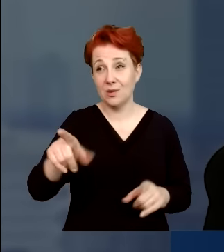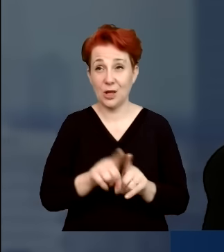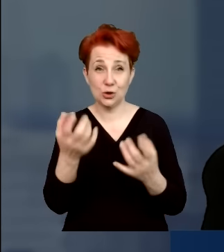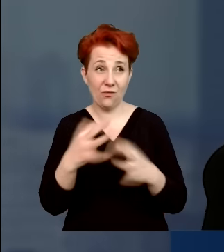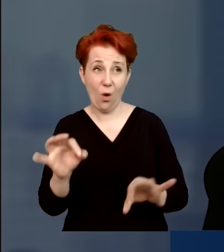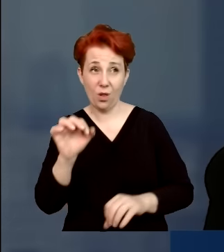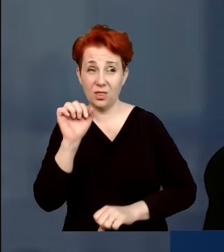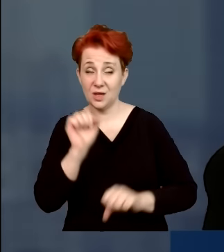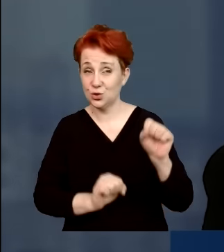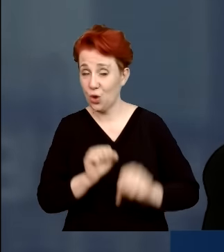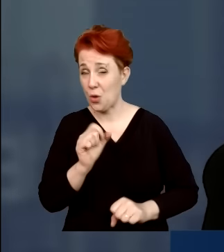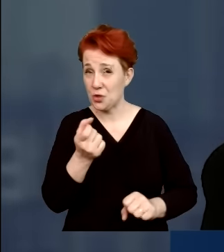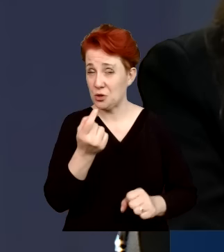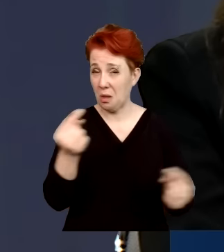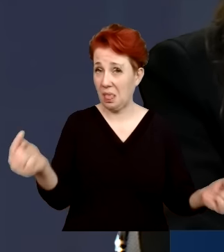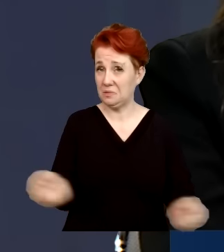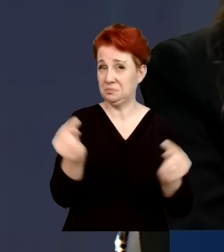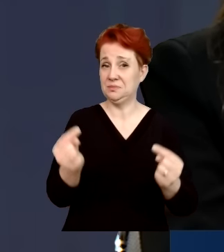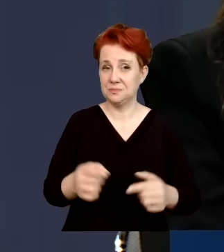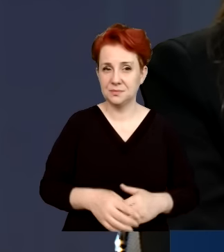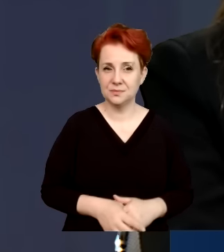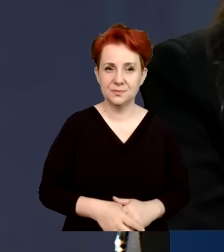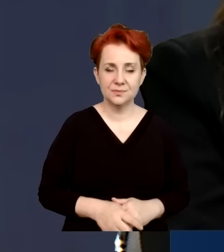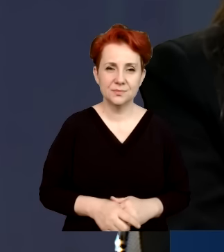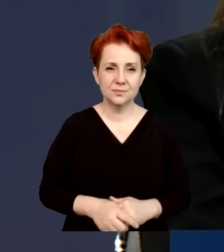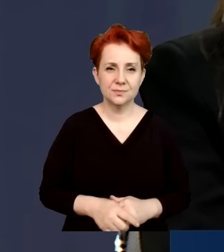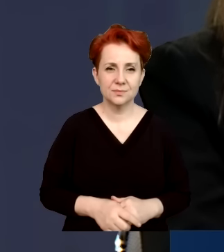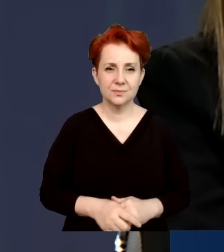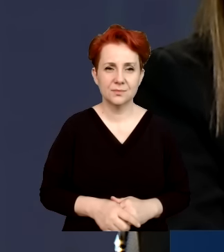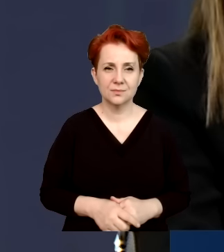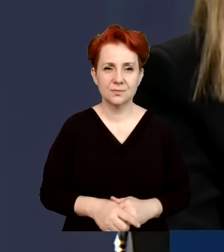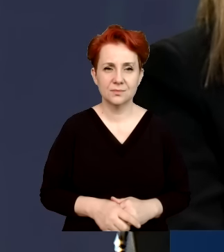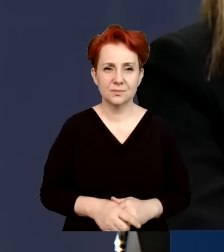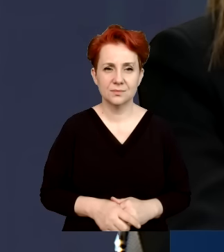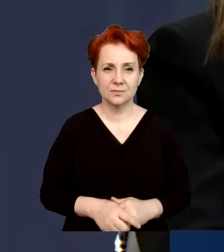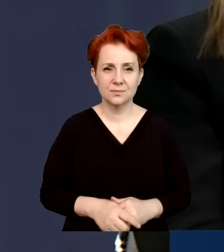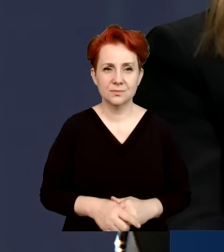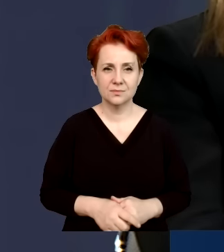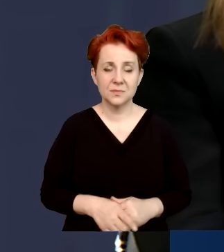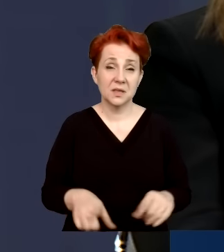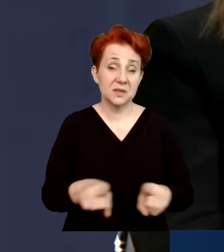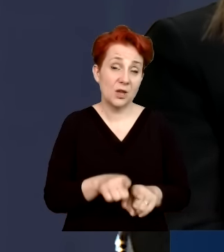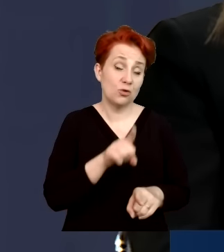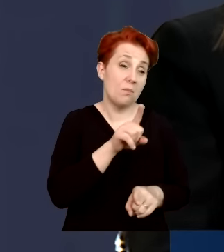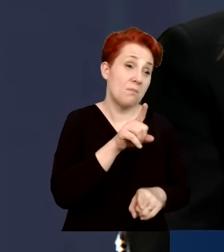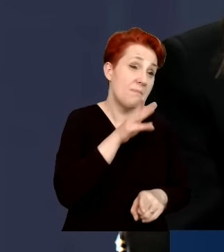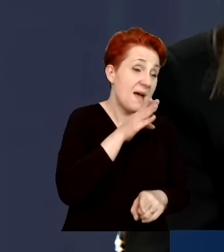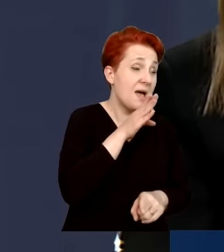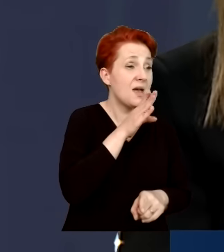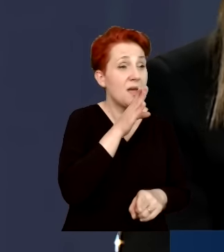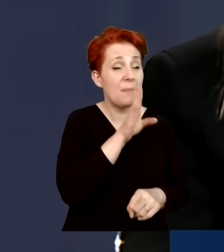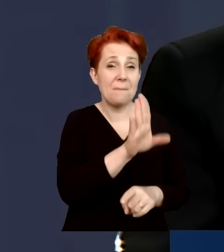tej sytuacji. Znaczy, powiedziałabym, że też i groźnie to pewnie ma wyglądać